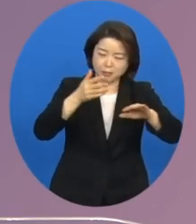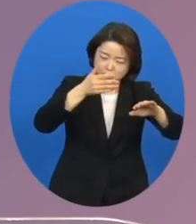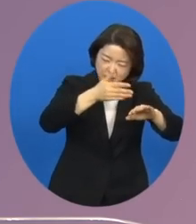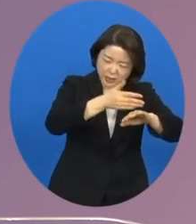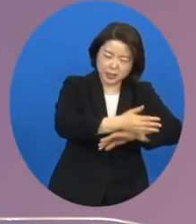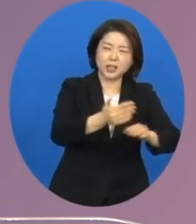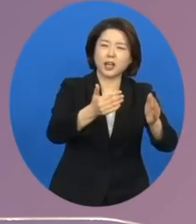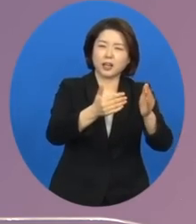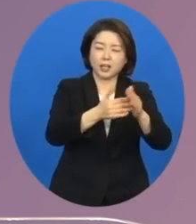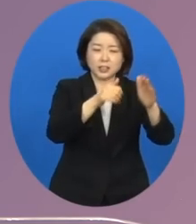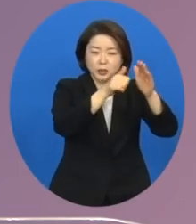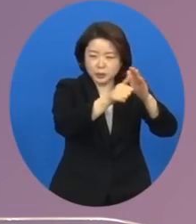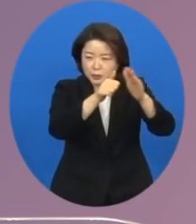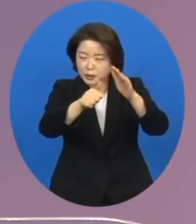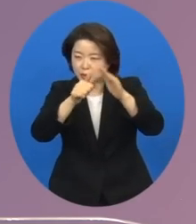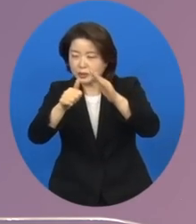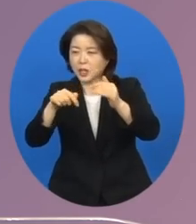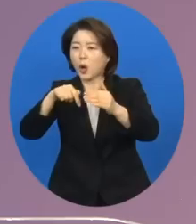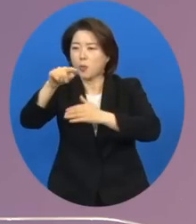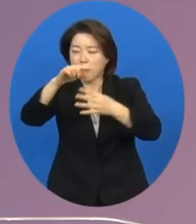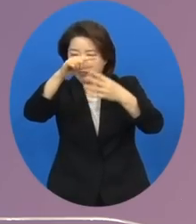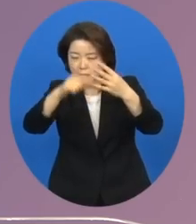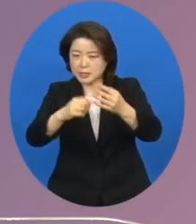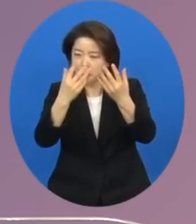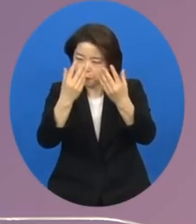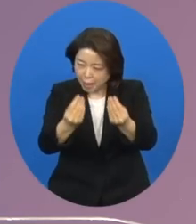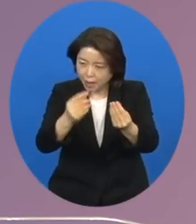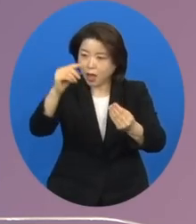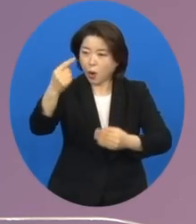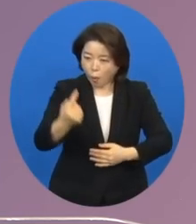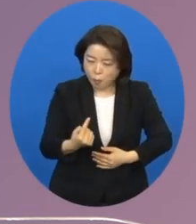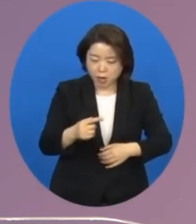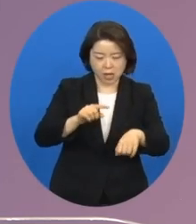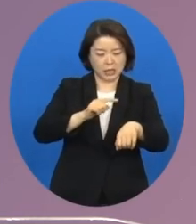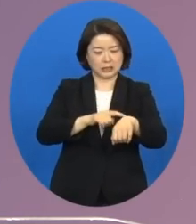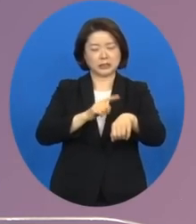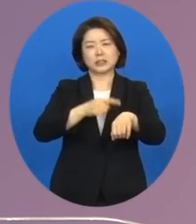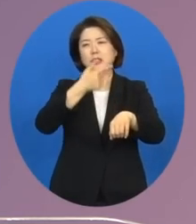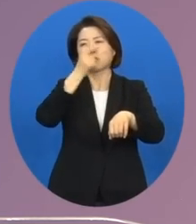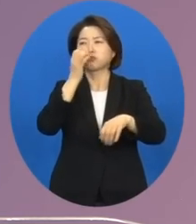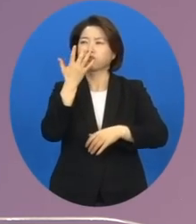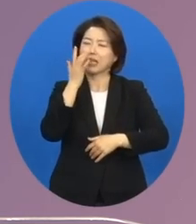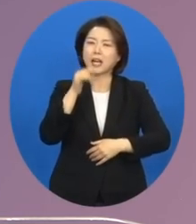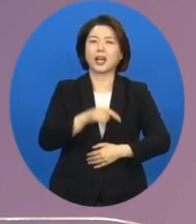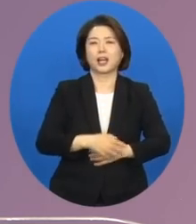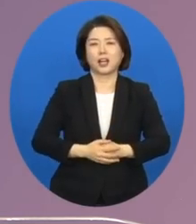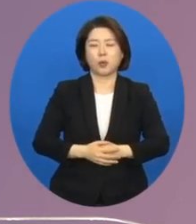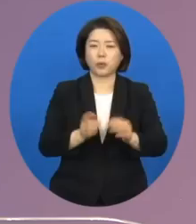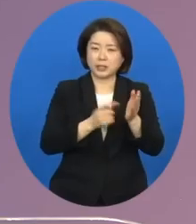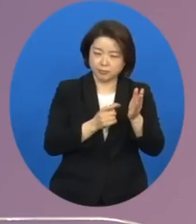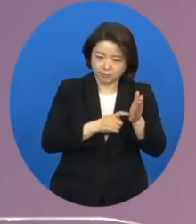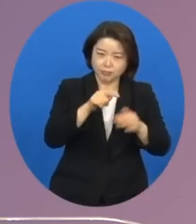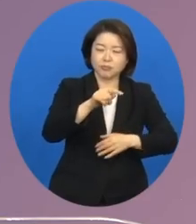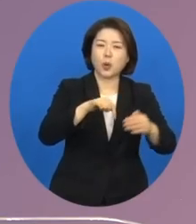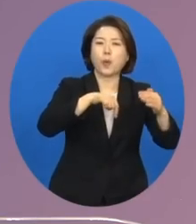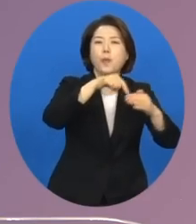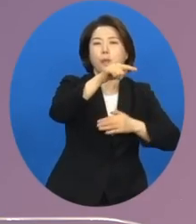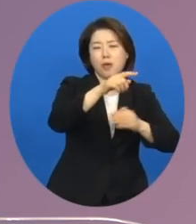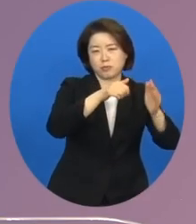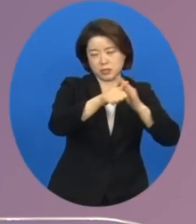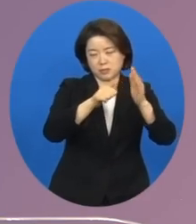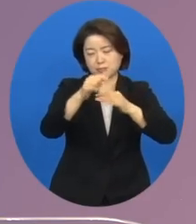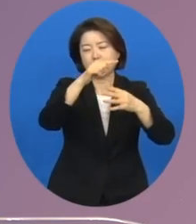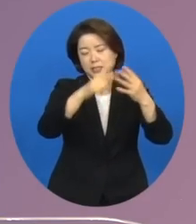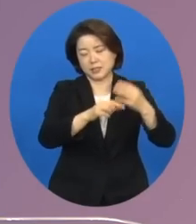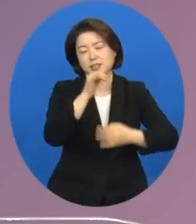늦게 심방 가고 외부 일정을 다 마치고 돌아오면 시간이 조금 애매할 것 같다는 겁니다 오늘 아주 급한 그런 외부 심방과